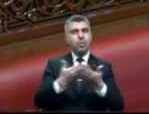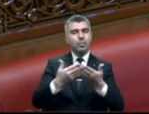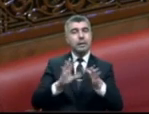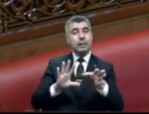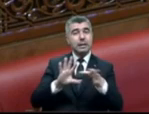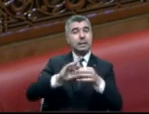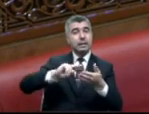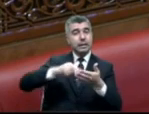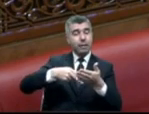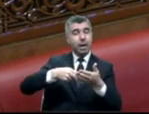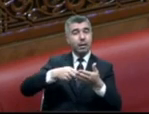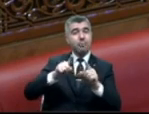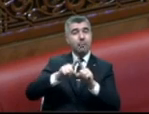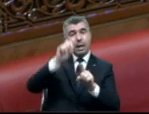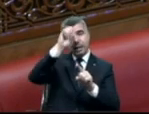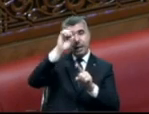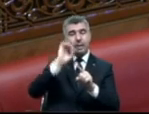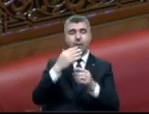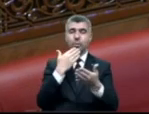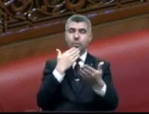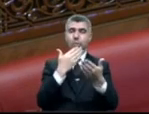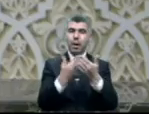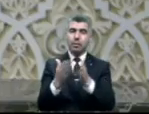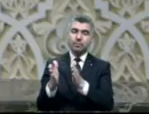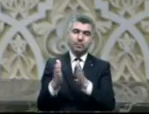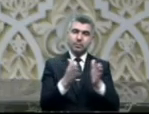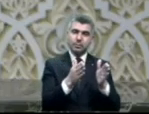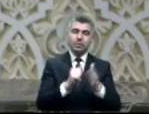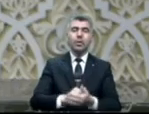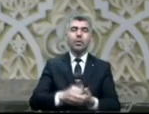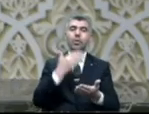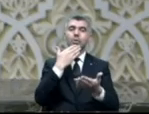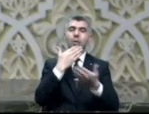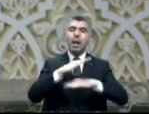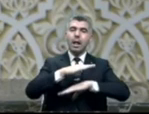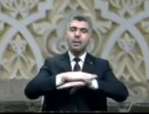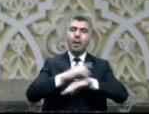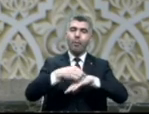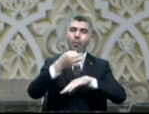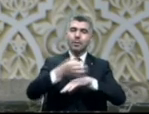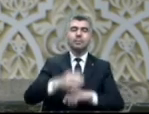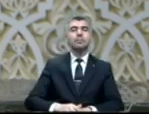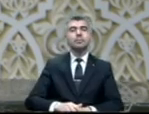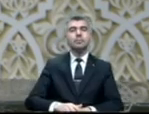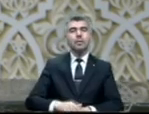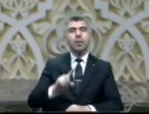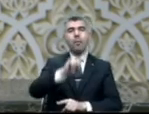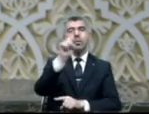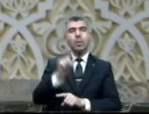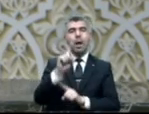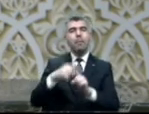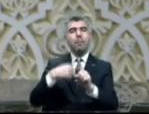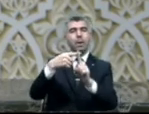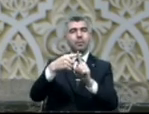الاتفاقية إلى توفير واحد الطاقة اللي هي تنافسية. وشكرا. شكرا السيدة الوزيرة، وشكرا على احترام الوقت. الكلمة في إطار التعقيب الفريق المحترم